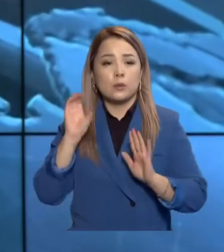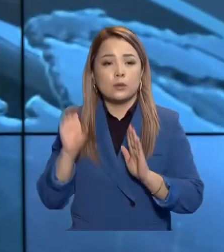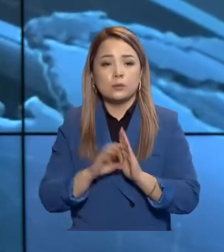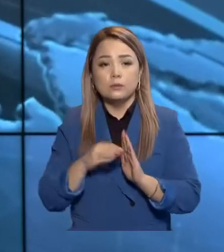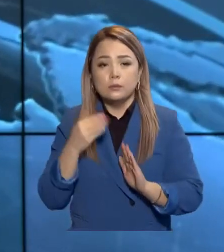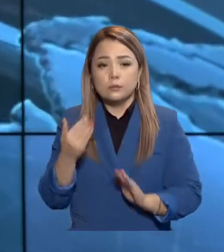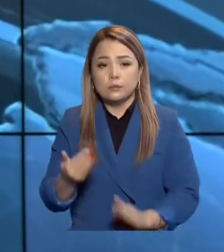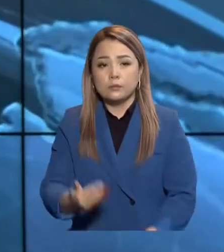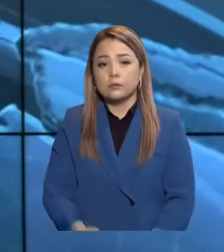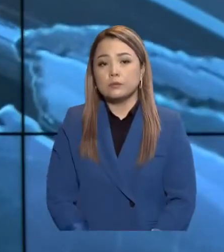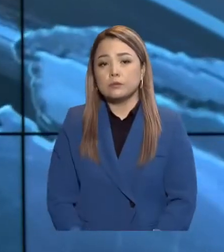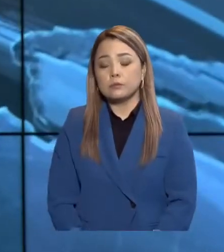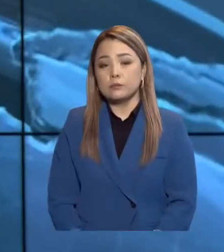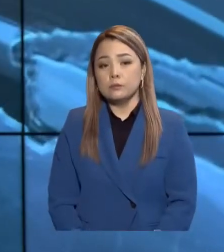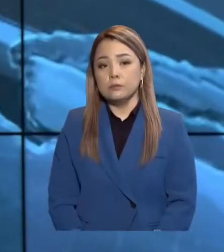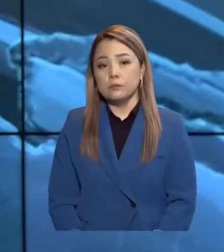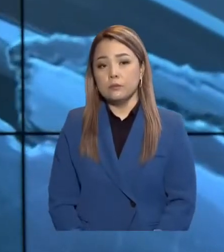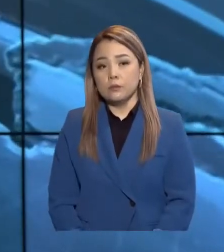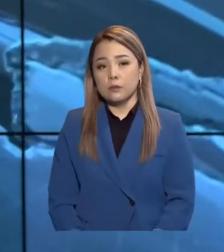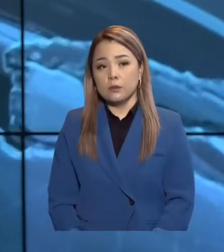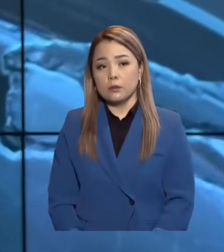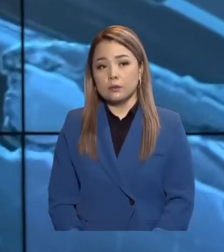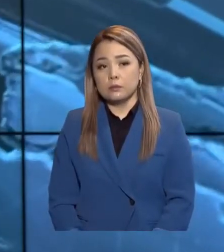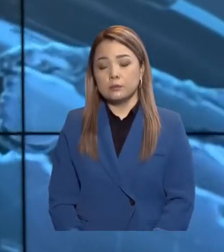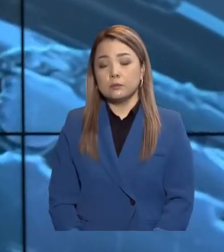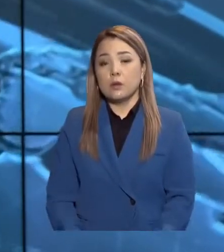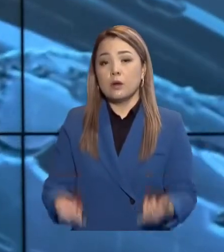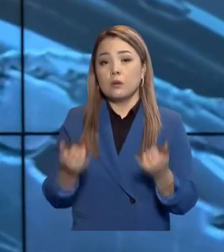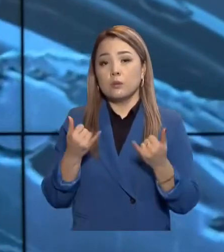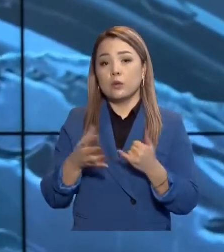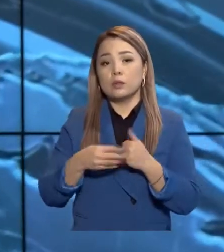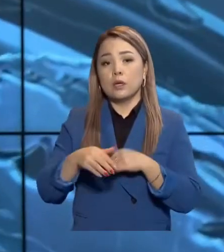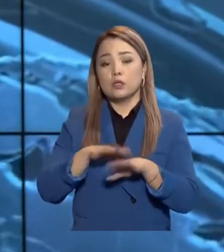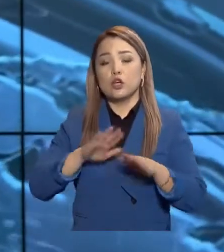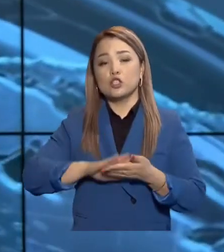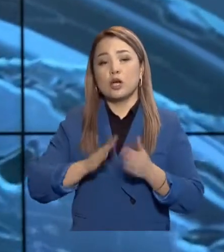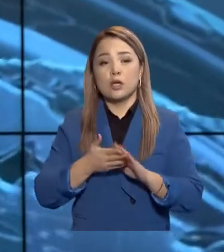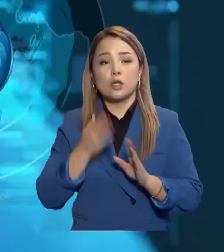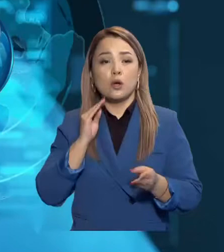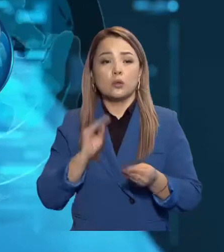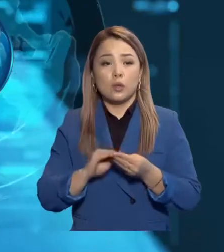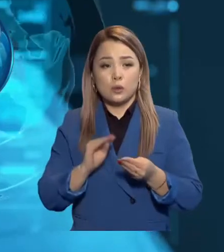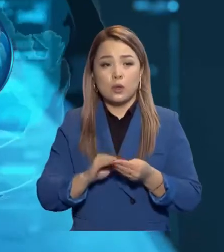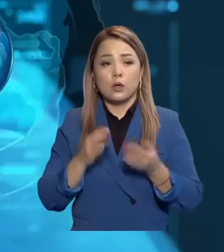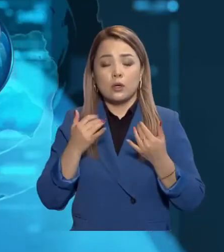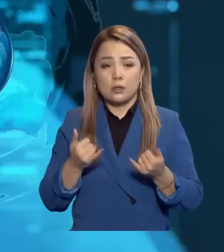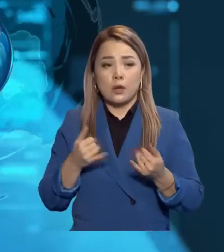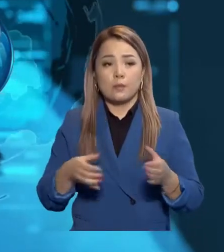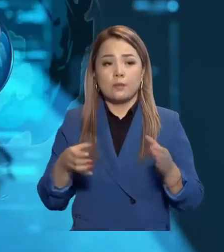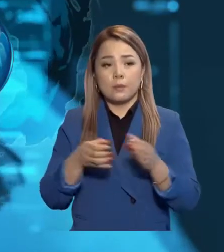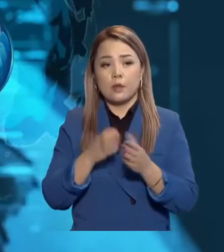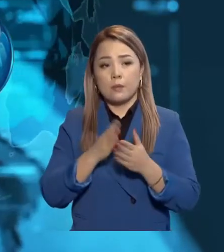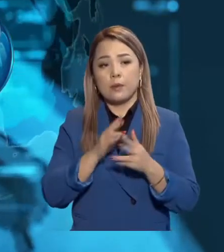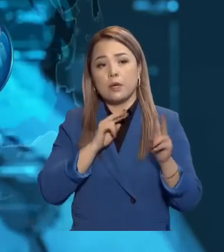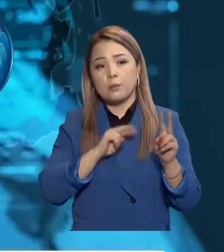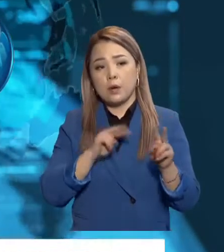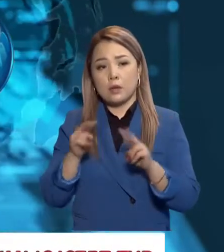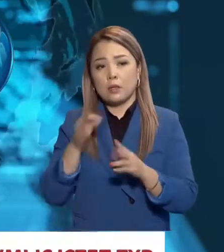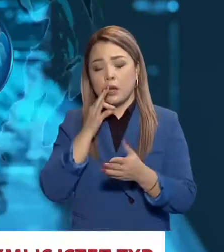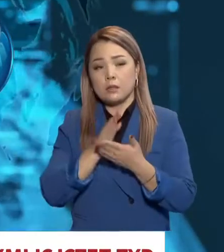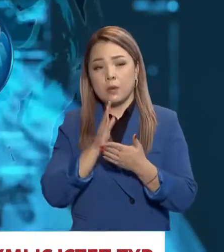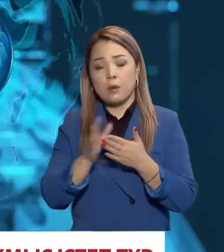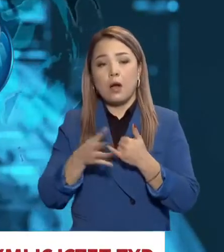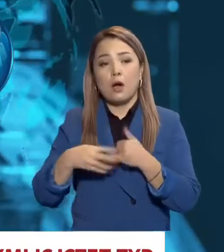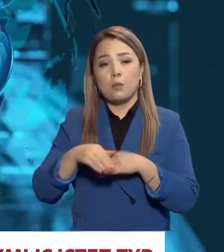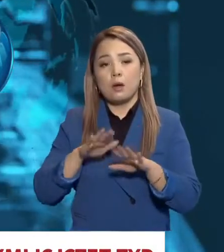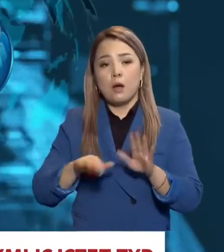тұрмыз. Қайырлы күн, Лайда. Я өңірде жағдай тұрақты және күшті құрылымдардың жіті бақылауында.